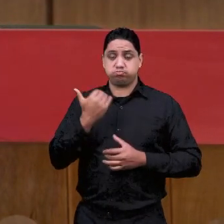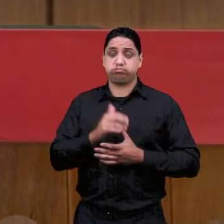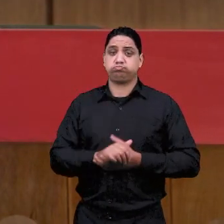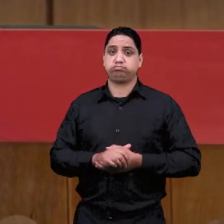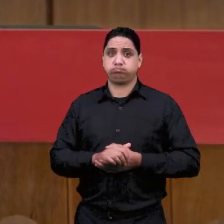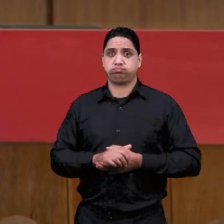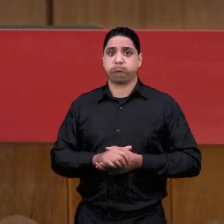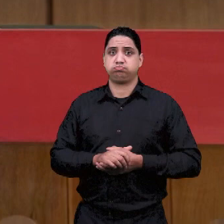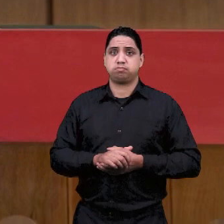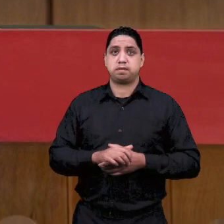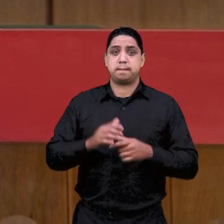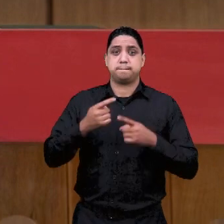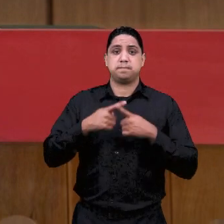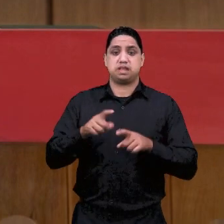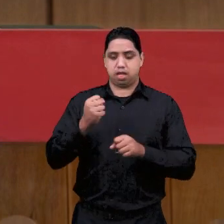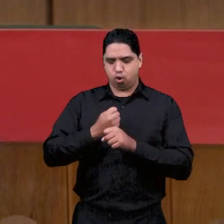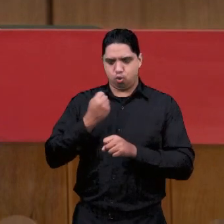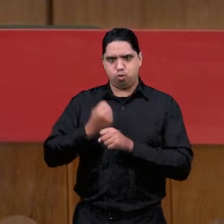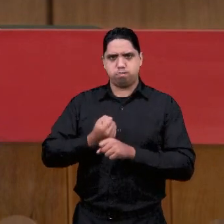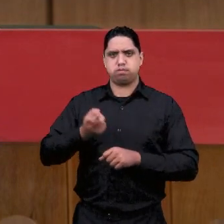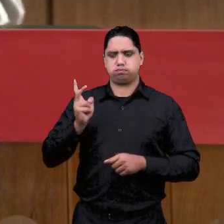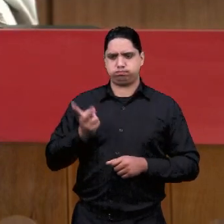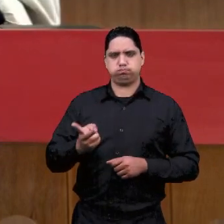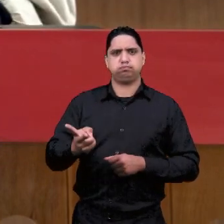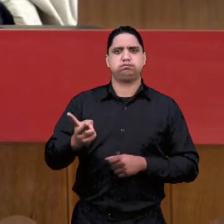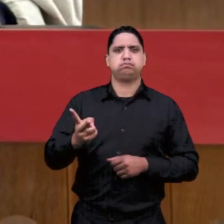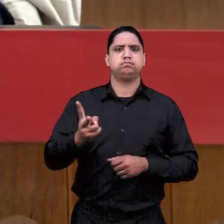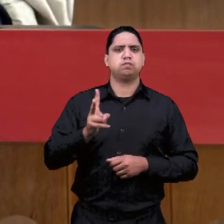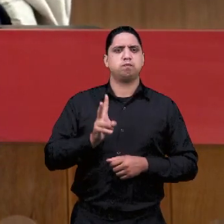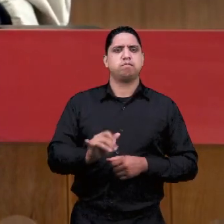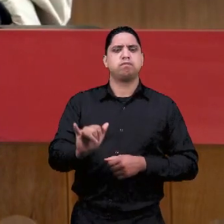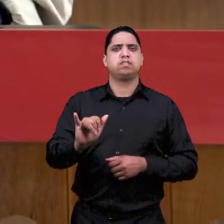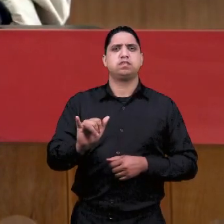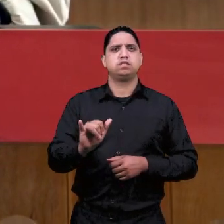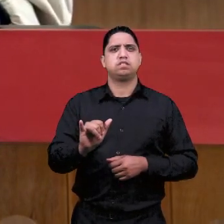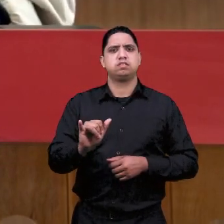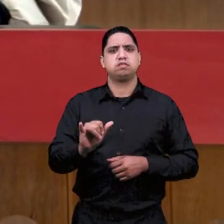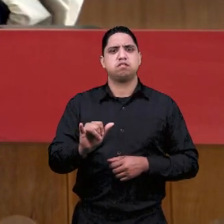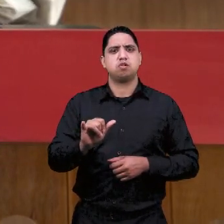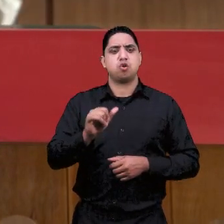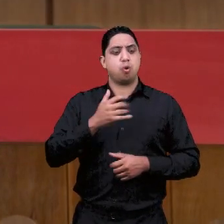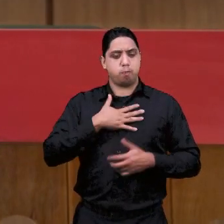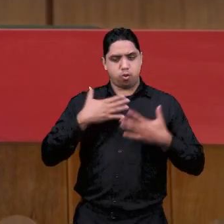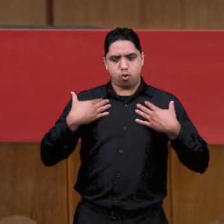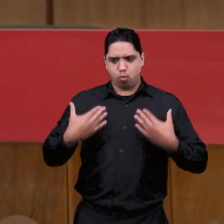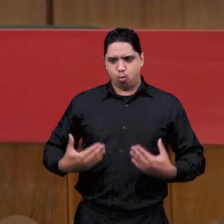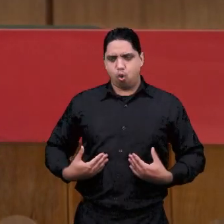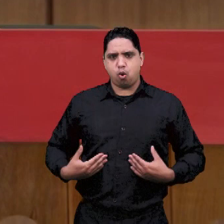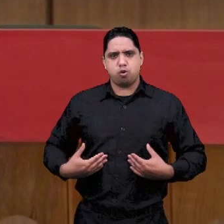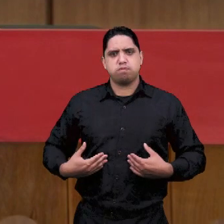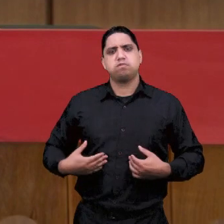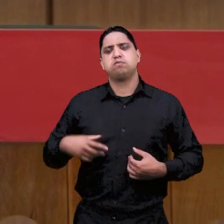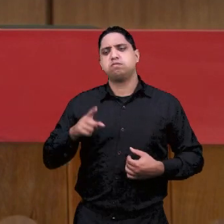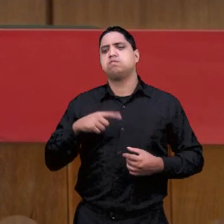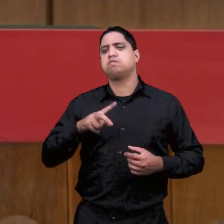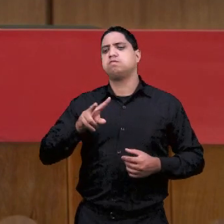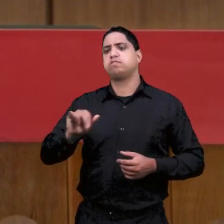Mais l'œuvre va continuer. Vous allez ramener mon corps. Mes